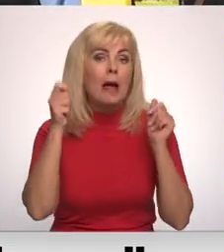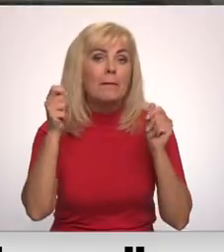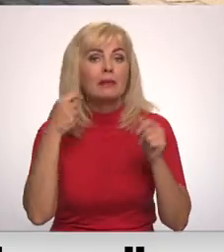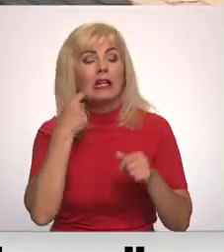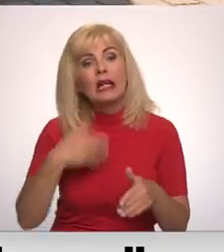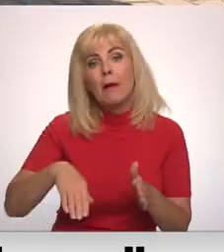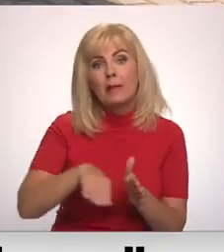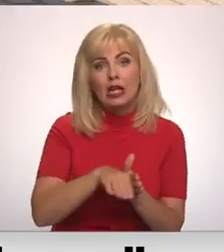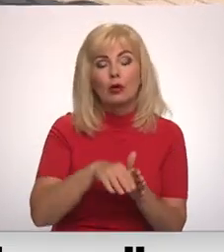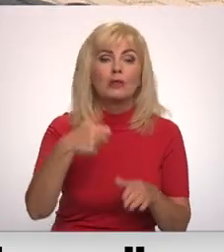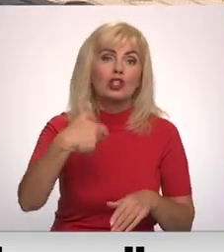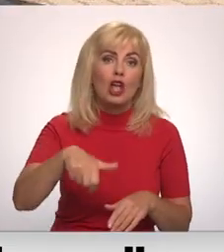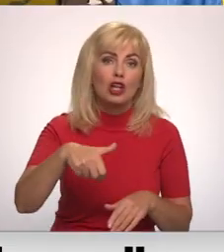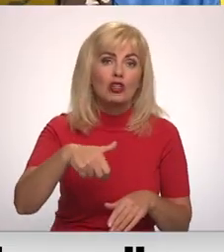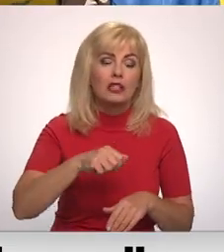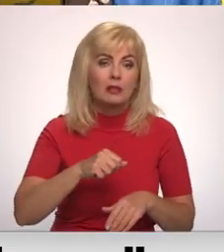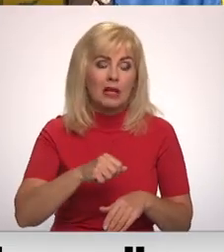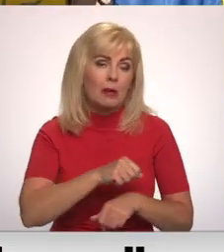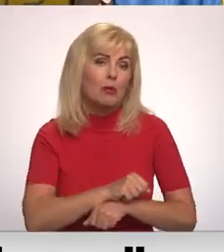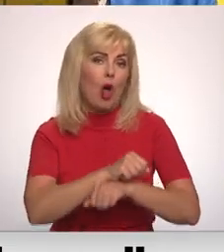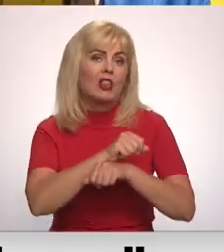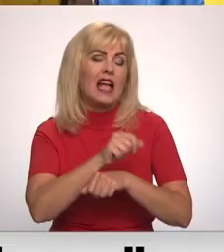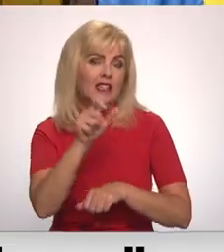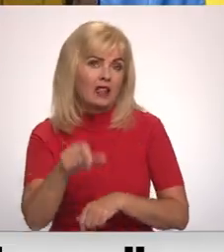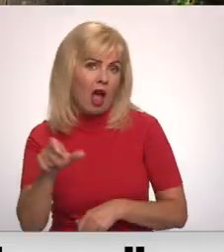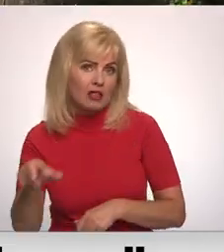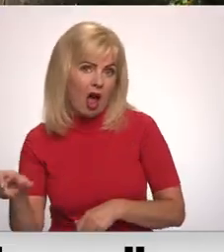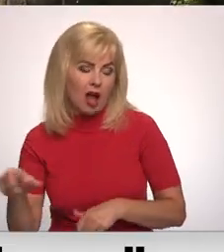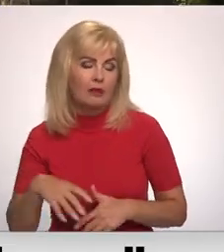piedalījās ap 60 protestētājiem. Madar Līcīte, Olavs Peršvits, Latvijas televīzija.